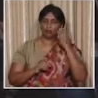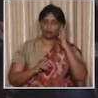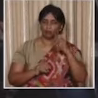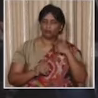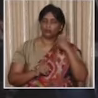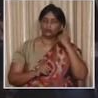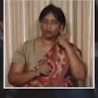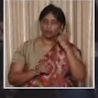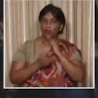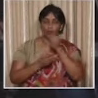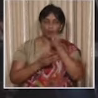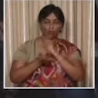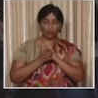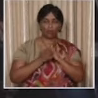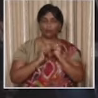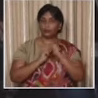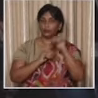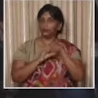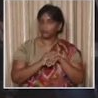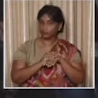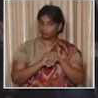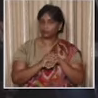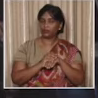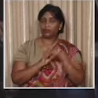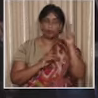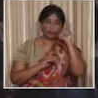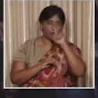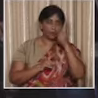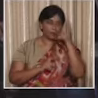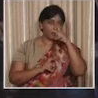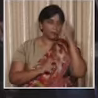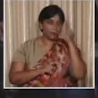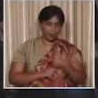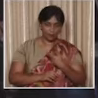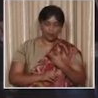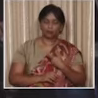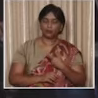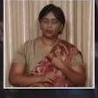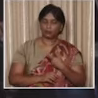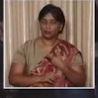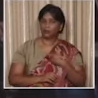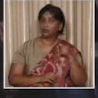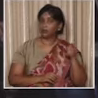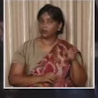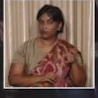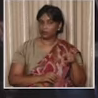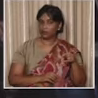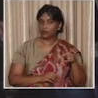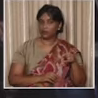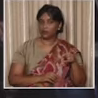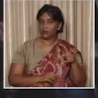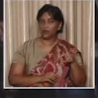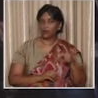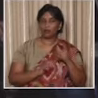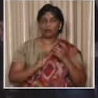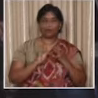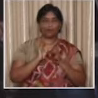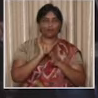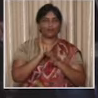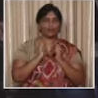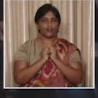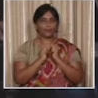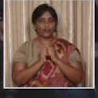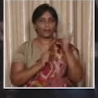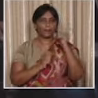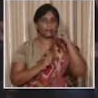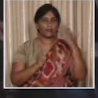දන්නවා හෝටල් සේවක සේවිකාවන් මාසෙ පඩිය ගන්නකොට ඒ අයට සර්විස් චාර්ජ් එක කියලා එකතු වෙනවා.